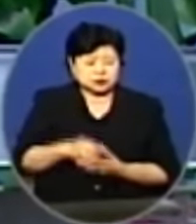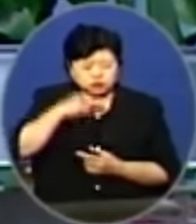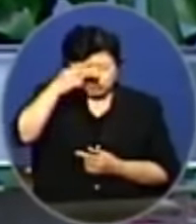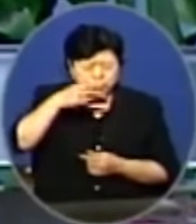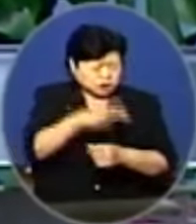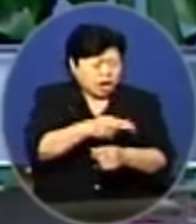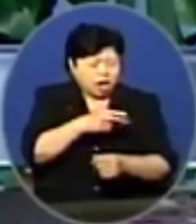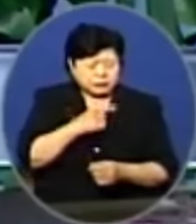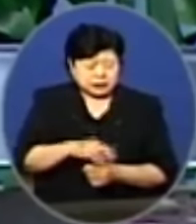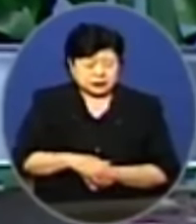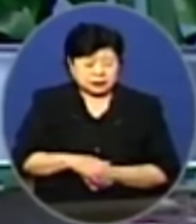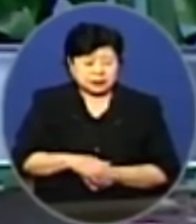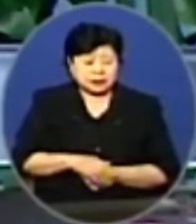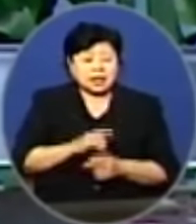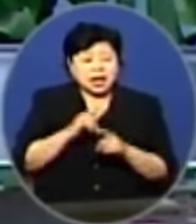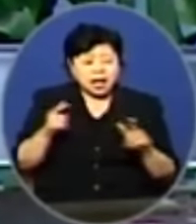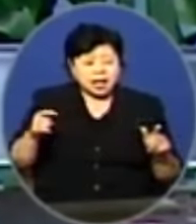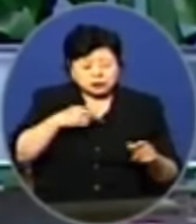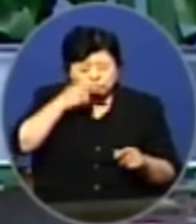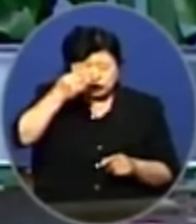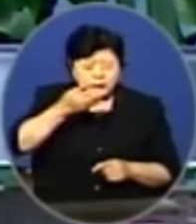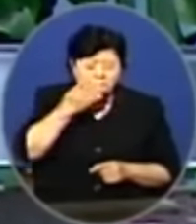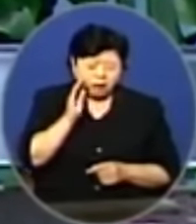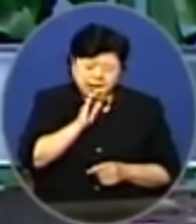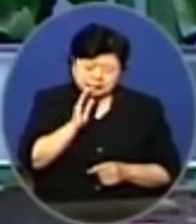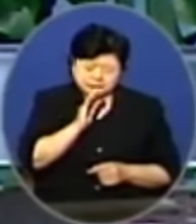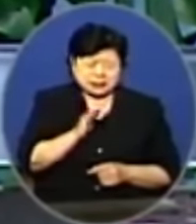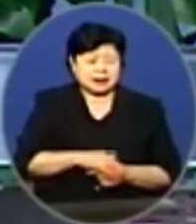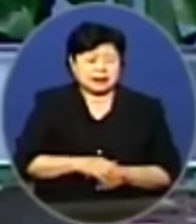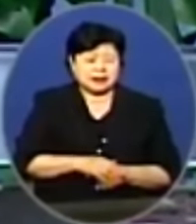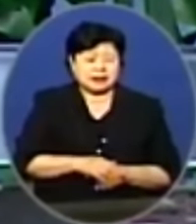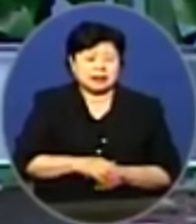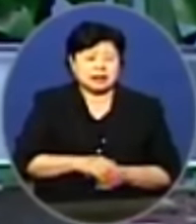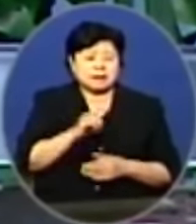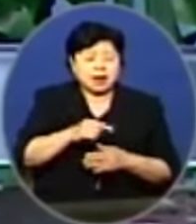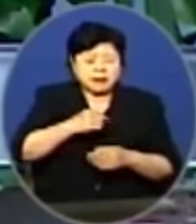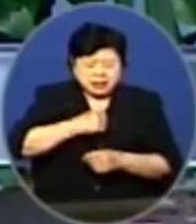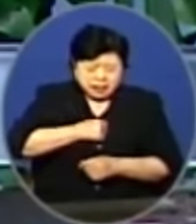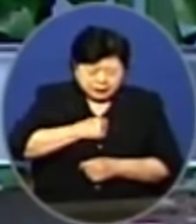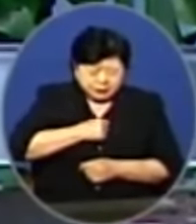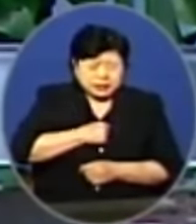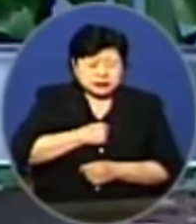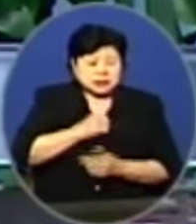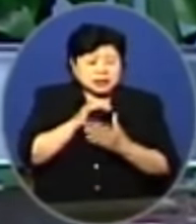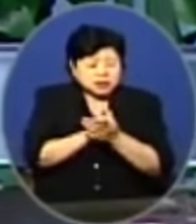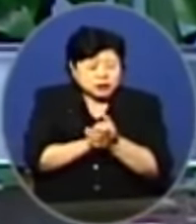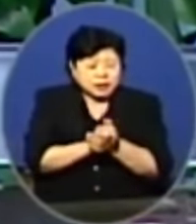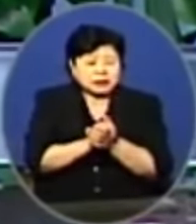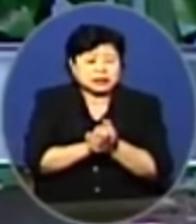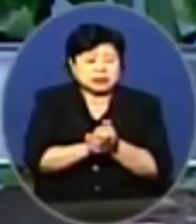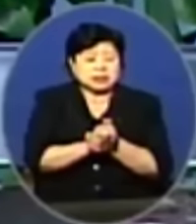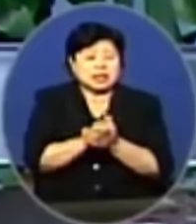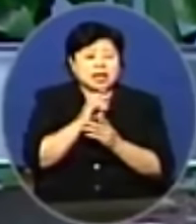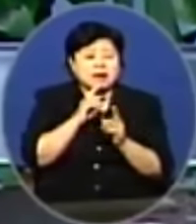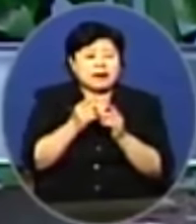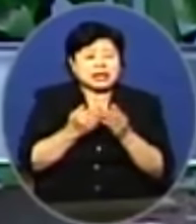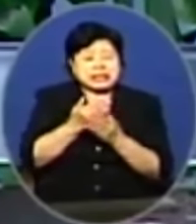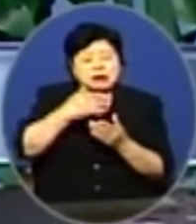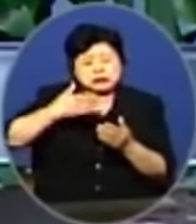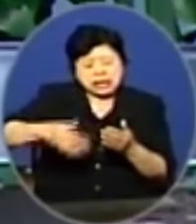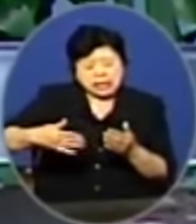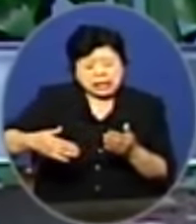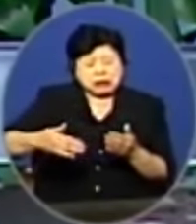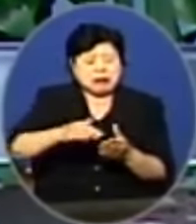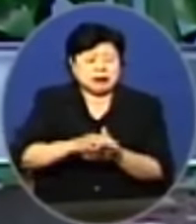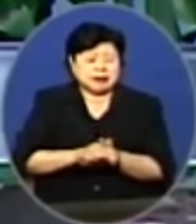끊어라. 아니요, 술이 취해서 그런 것이 아니라 너무 마음이 답답해서 기도를 하다니까 말이 막혀서